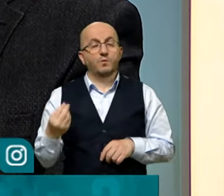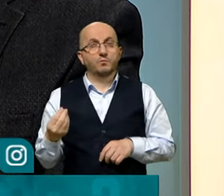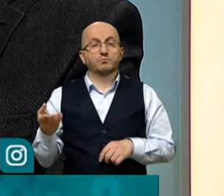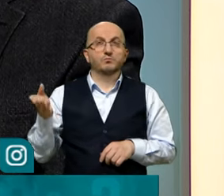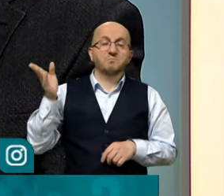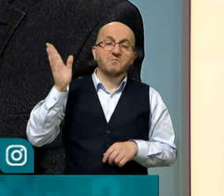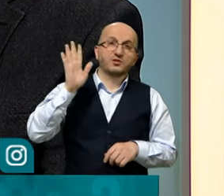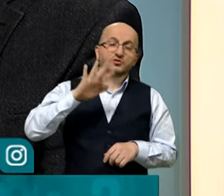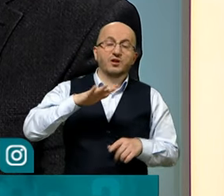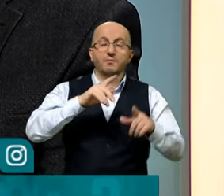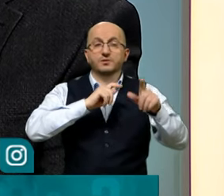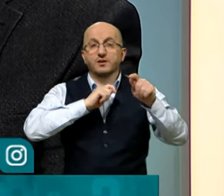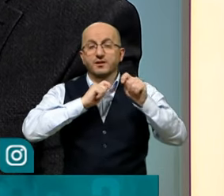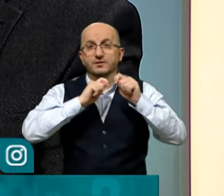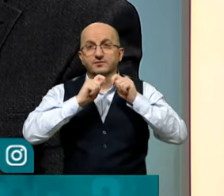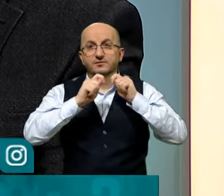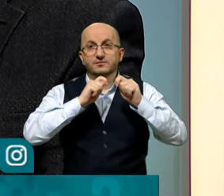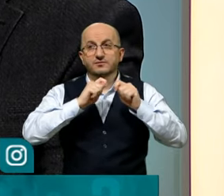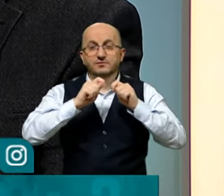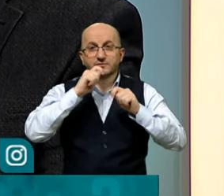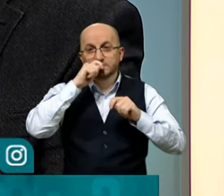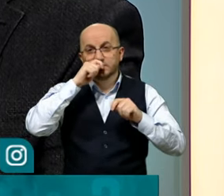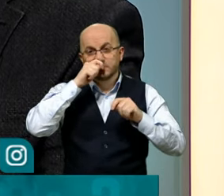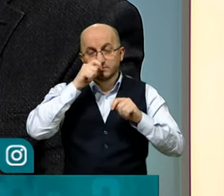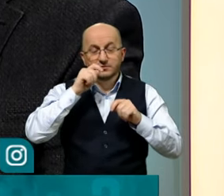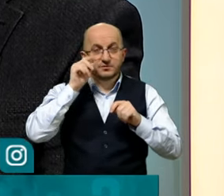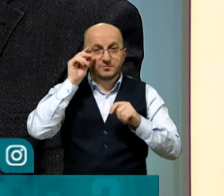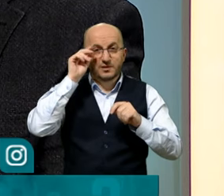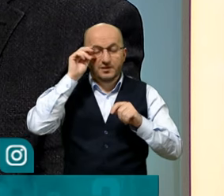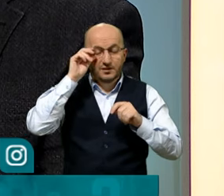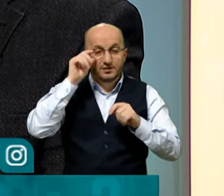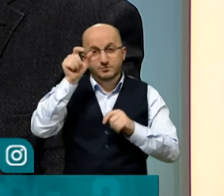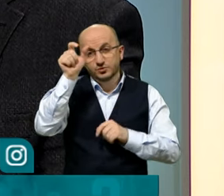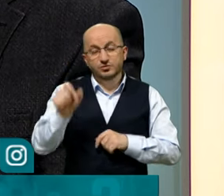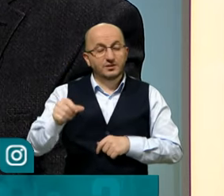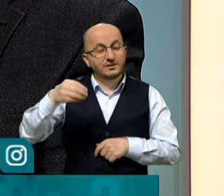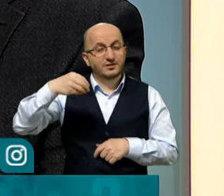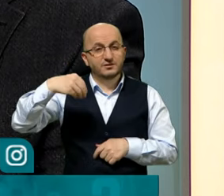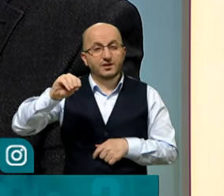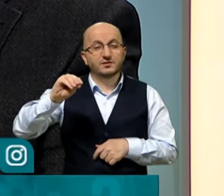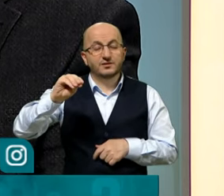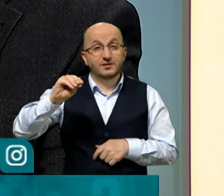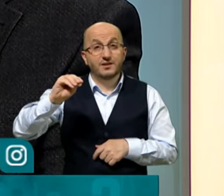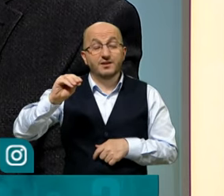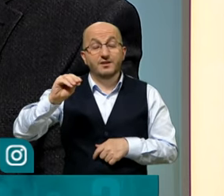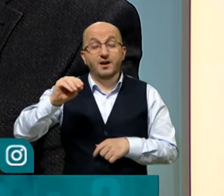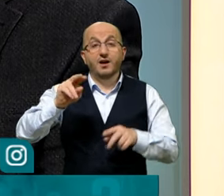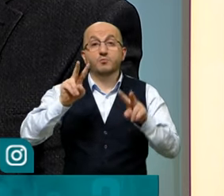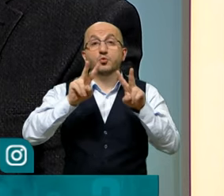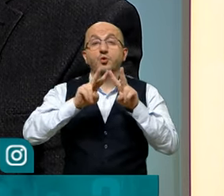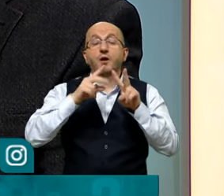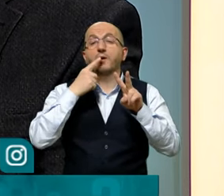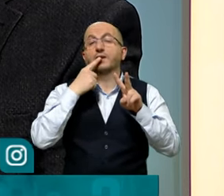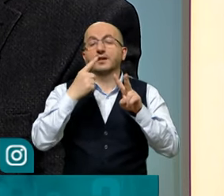başka bir akitle başka bir sözleşme ile müşteriye satacak şekilde murabaha